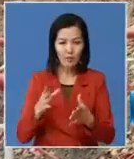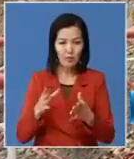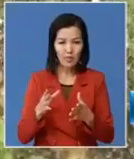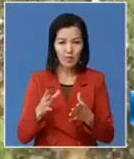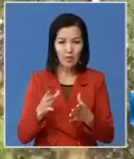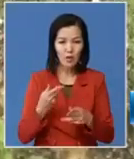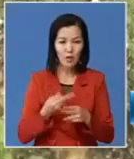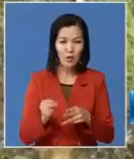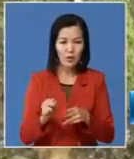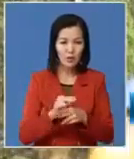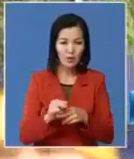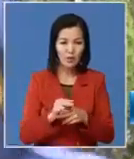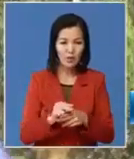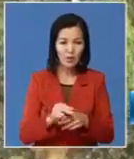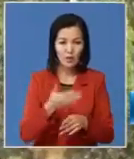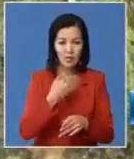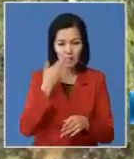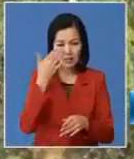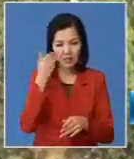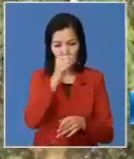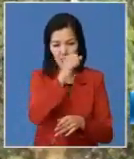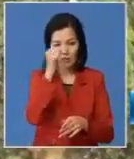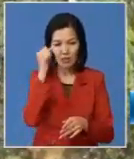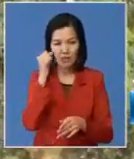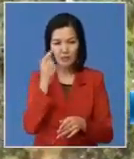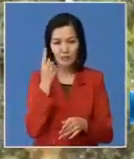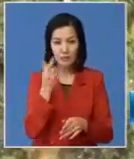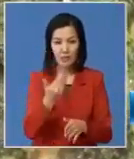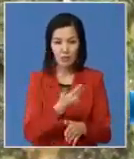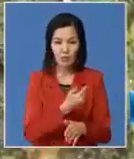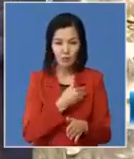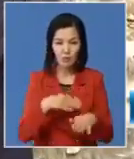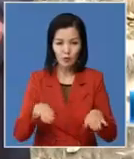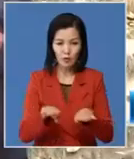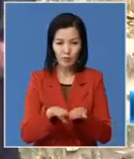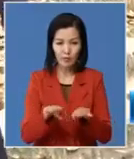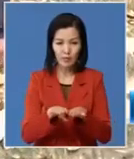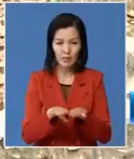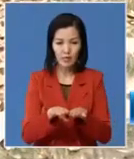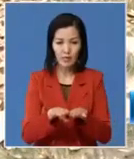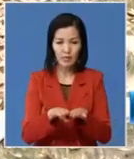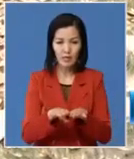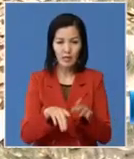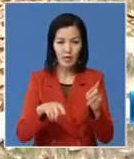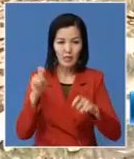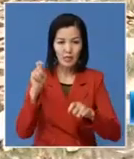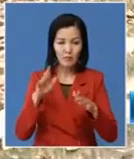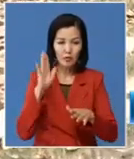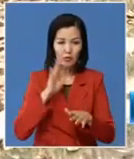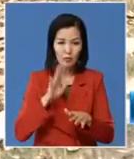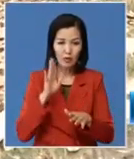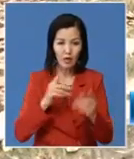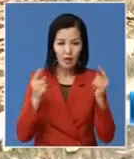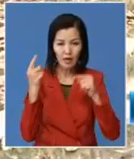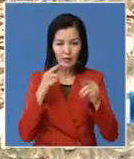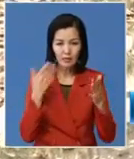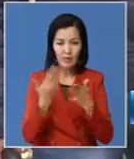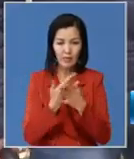бір өмірлік опыт дейді ғой, тәжірибесімен бөліскен негізіне. Болашақта мүмкін студенттер содан белгілі бір мүмкіншіліктер алып, Қазақстанды